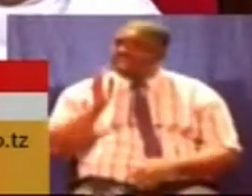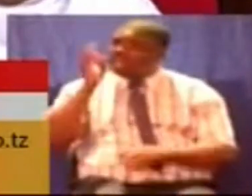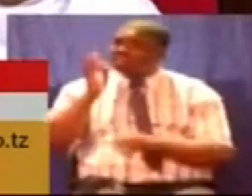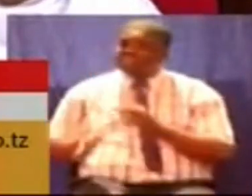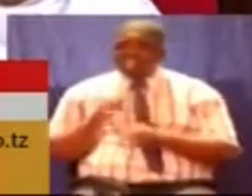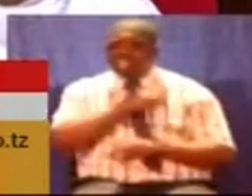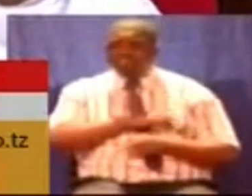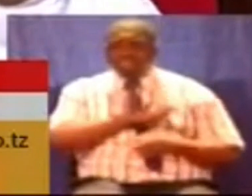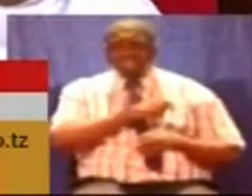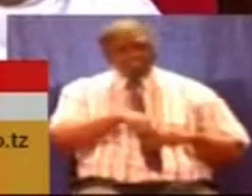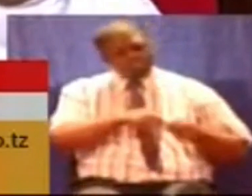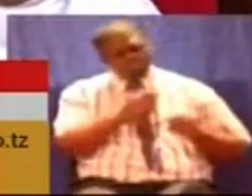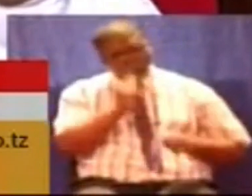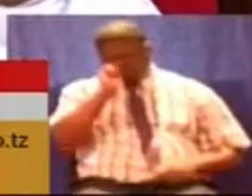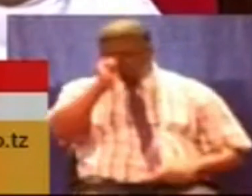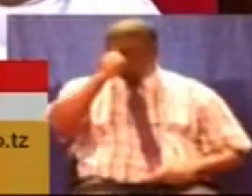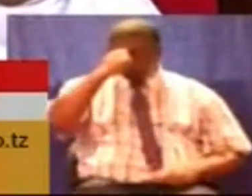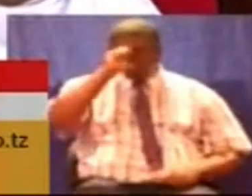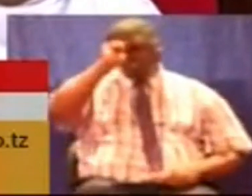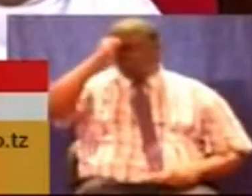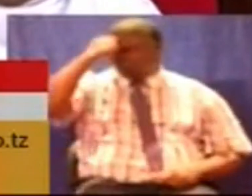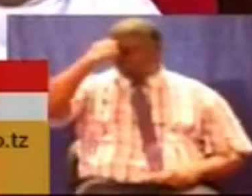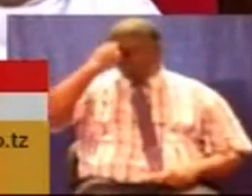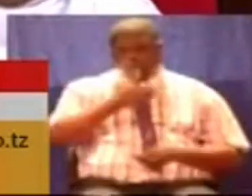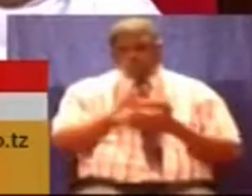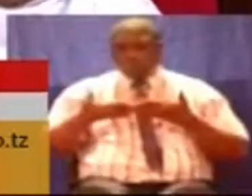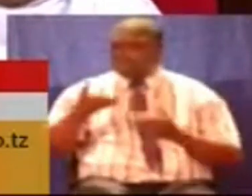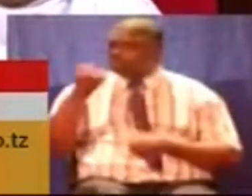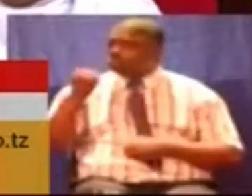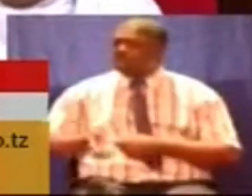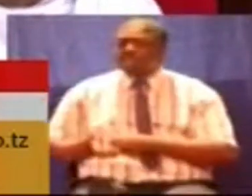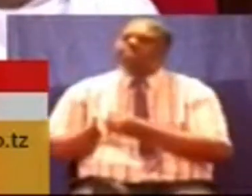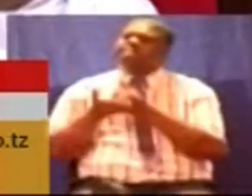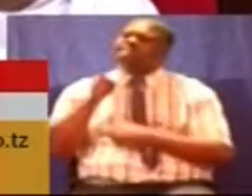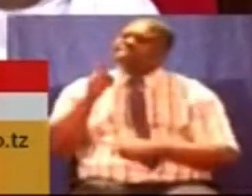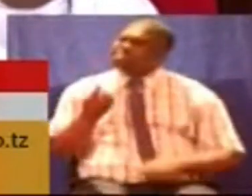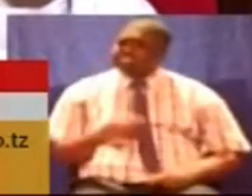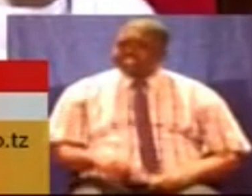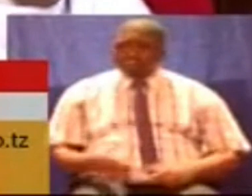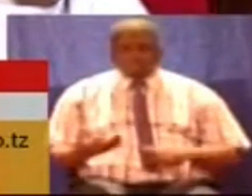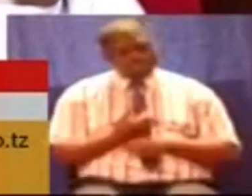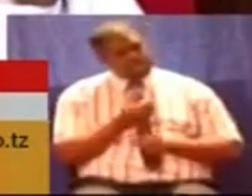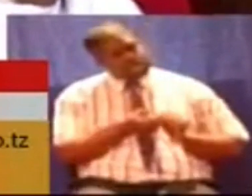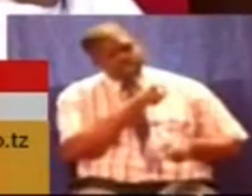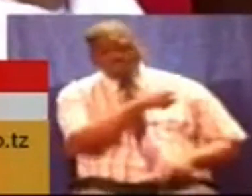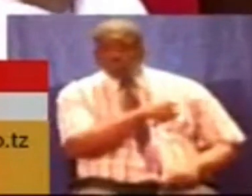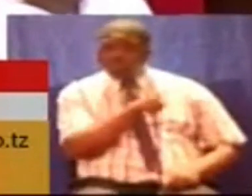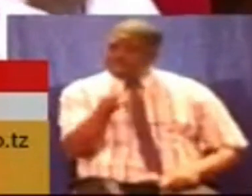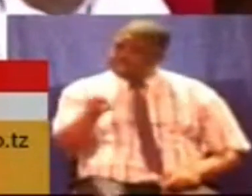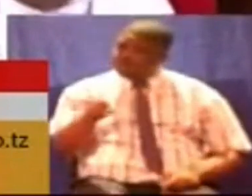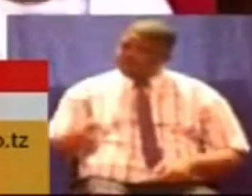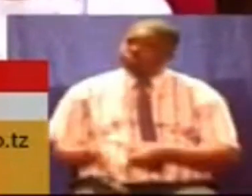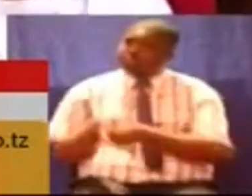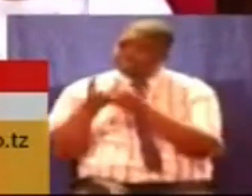kuwa na tabia mbovu, jeuri, lugha mbaya, itakusaidia nini? Siku moja utakuja kupata tatizo, hawa ndio watakaye